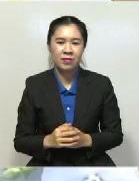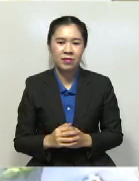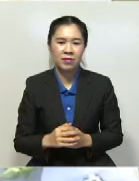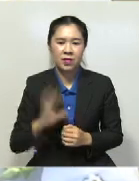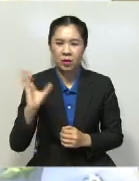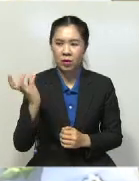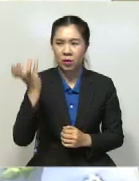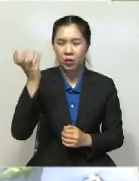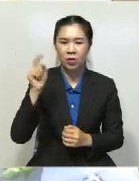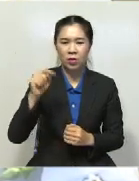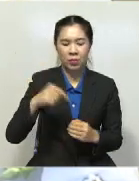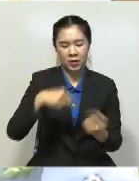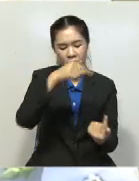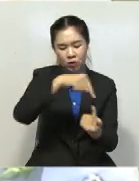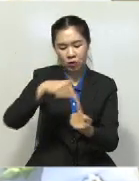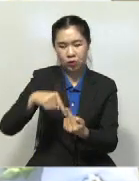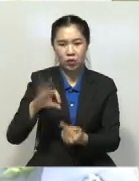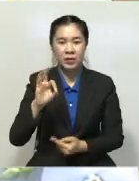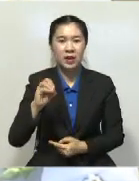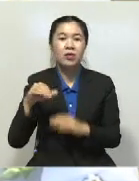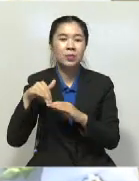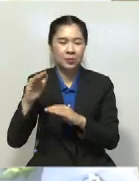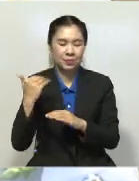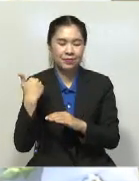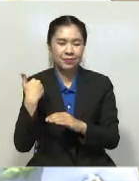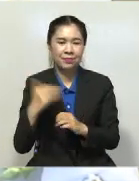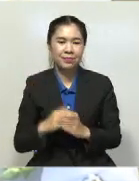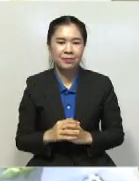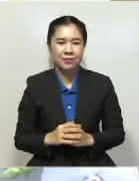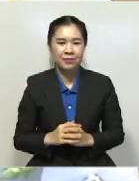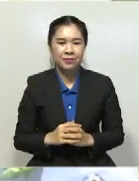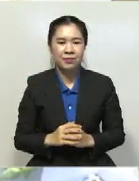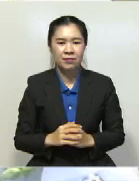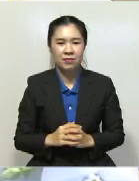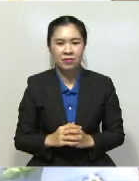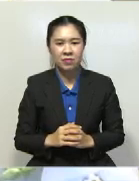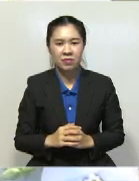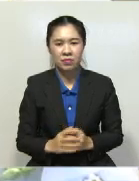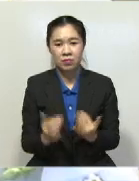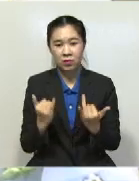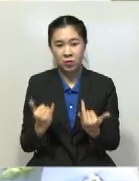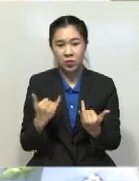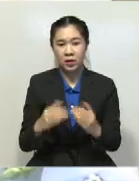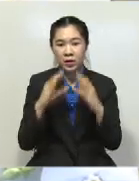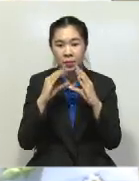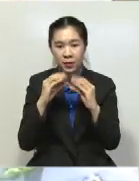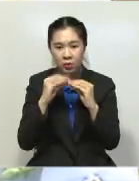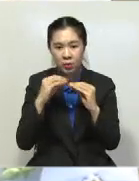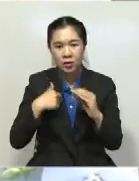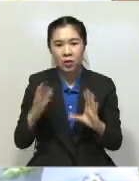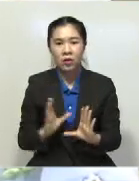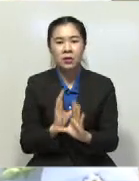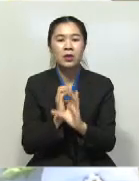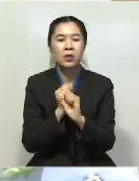ามีทั้งหมดประมาณ90กว่าแห่งนะครับเป็นผู้ของใหญ่ทั้งหมดเพราะฉะนั้นวันนี้ที่เราประชุมวันนี้เนี่ยจะต้องสรุปถ่ายท